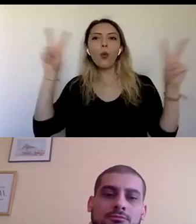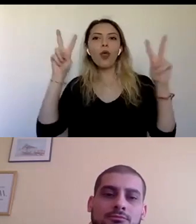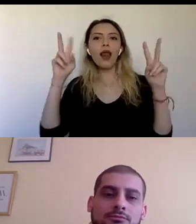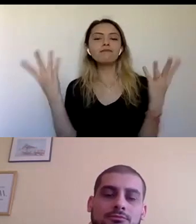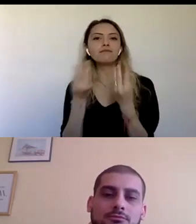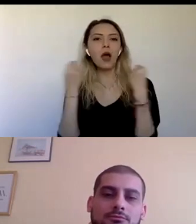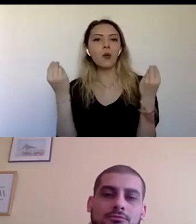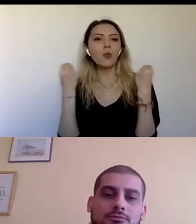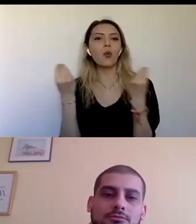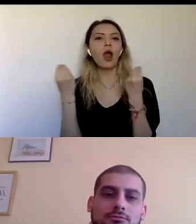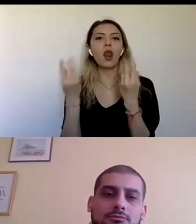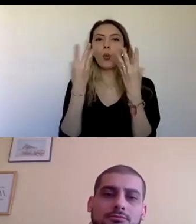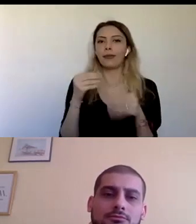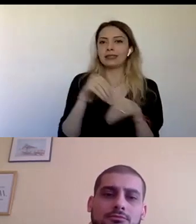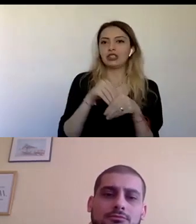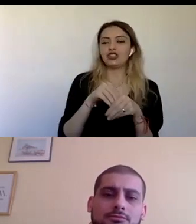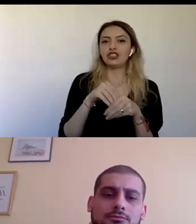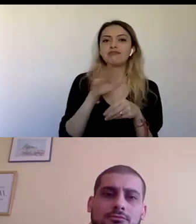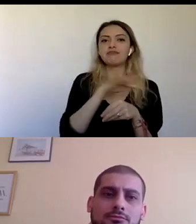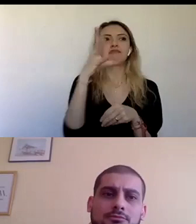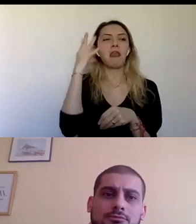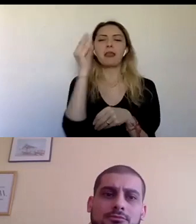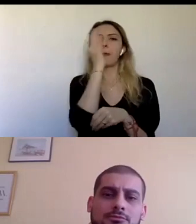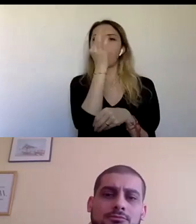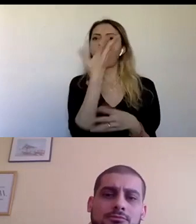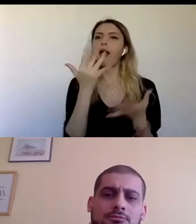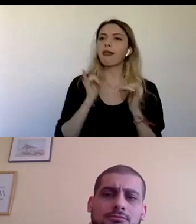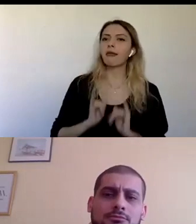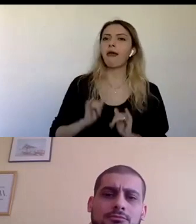işte insanların daha anlayacağı bir tarzı çevirdiğimiz bir